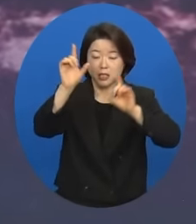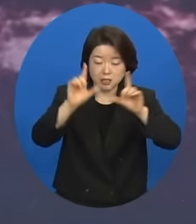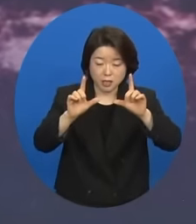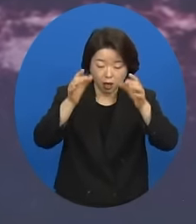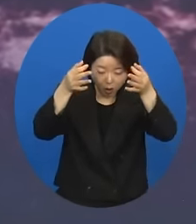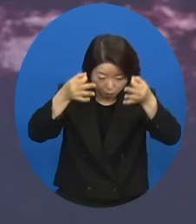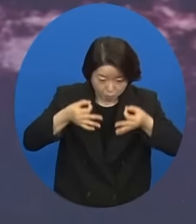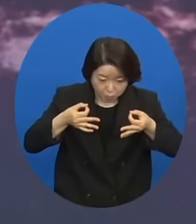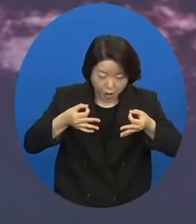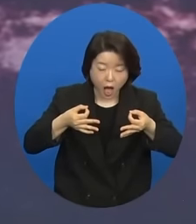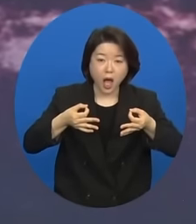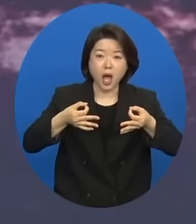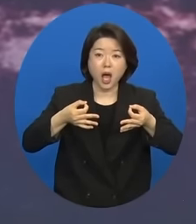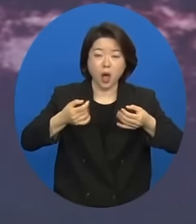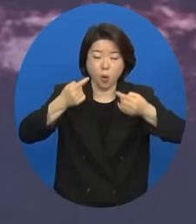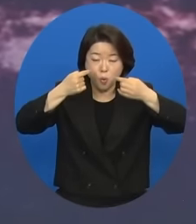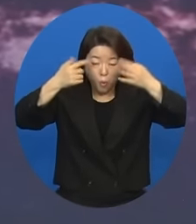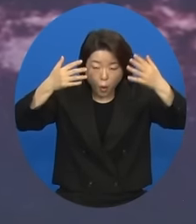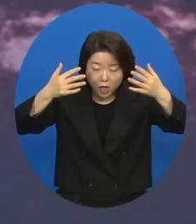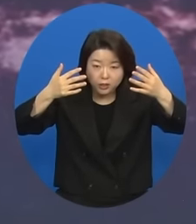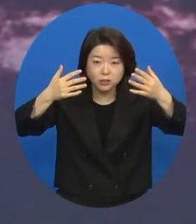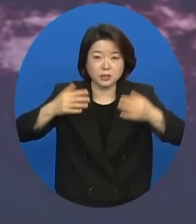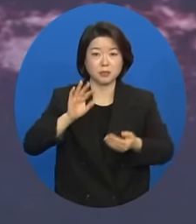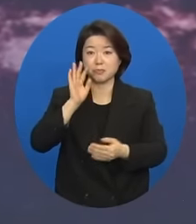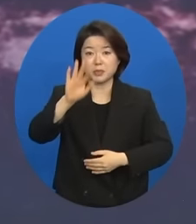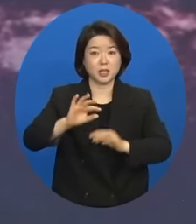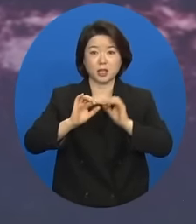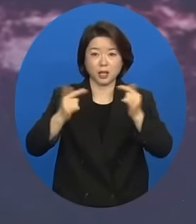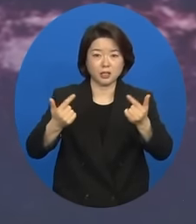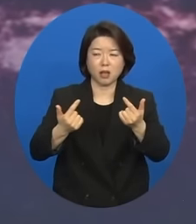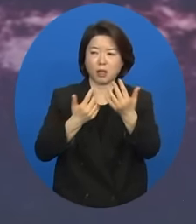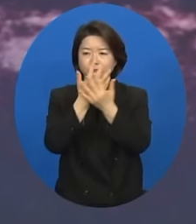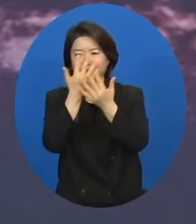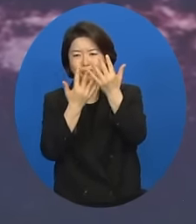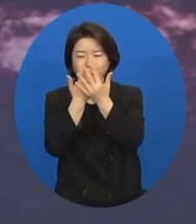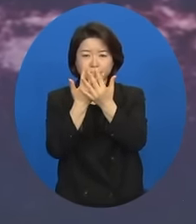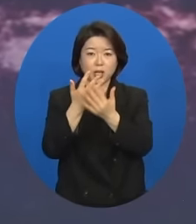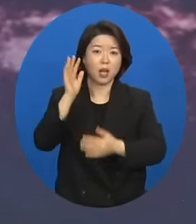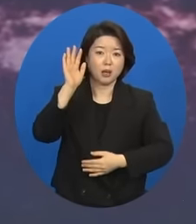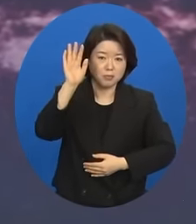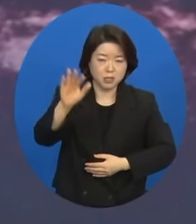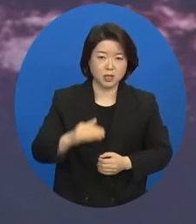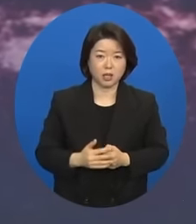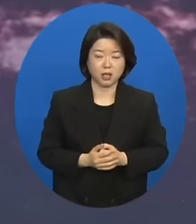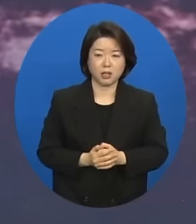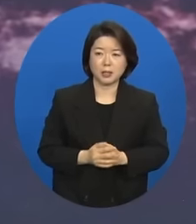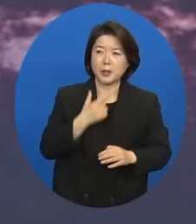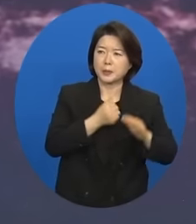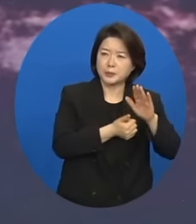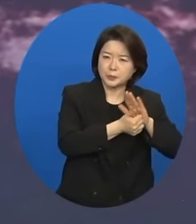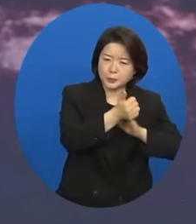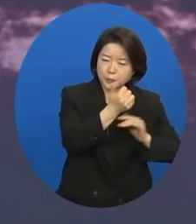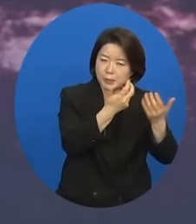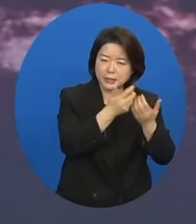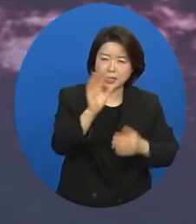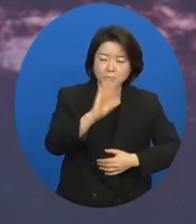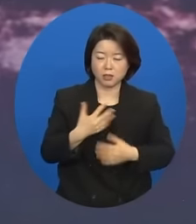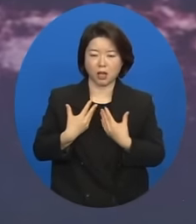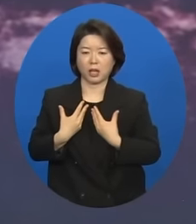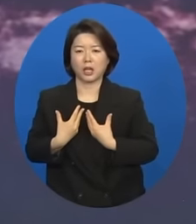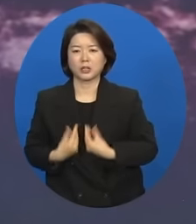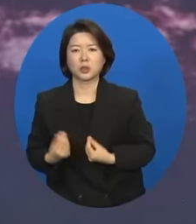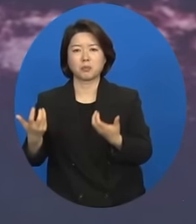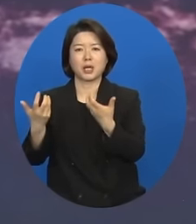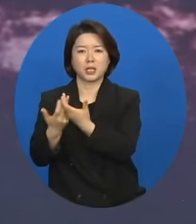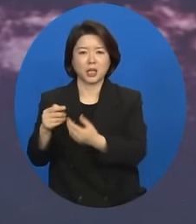미래가 아니라 불확실한 미래였다 것이지요 소망으로 가득찬 것이 아니라 절망으로 가득차게 됩니다 그 상황을 보여 주는